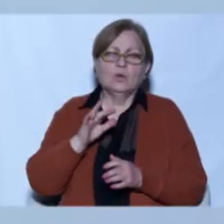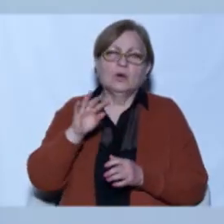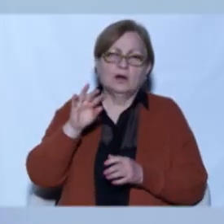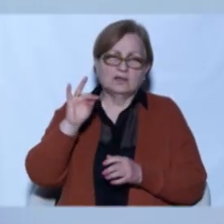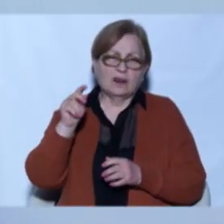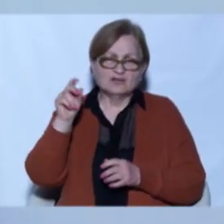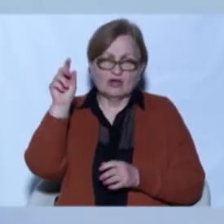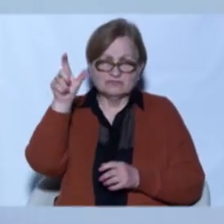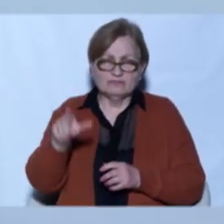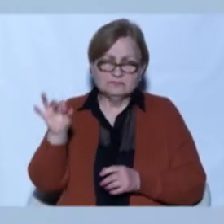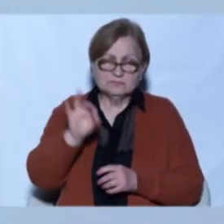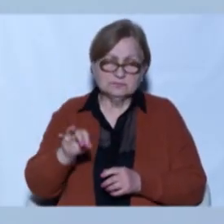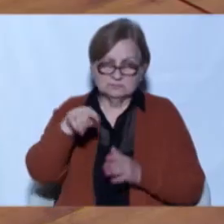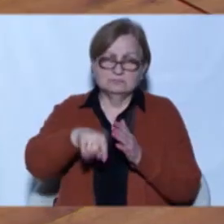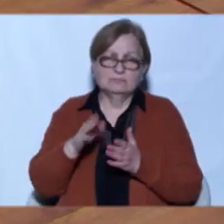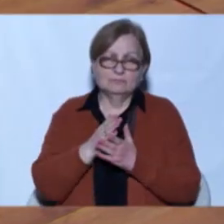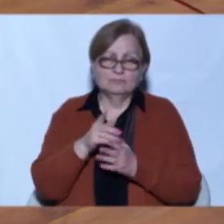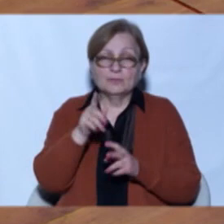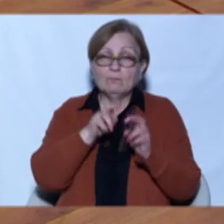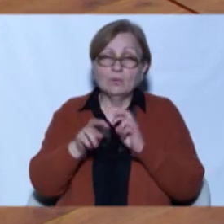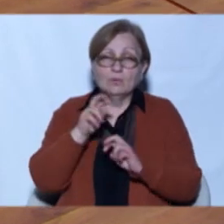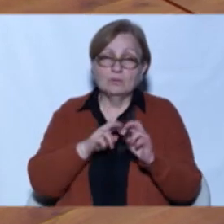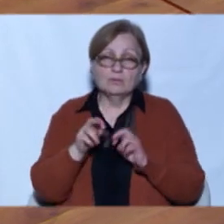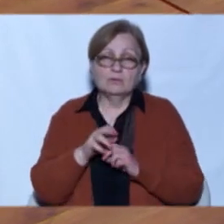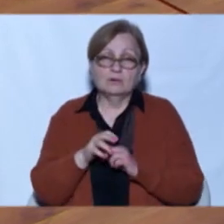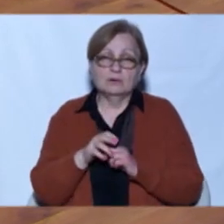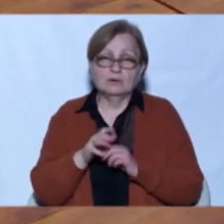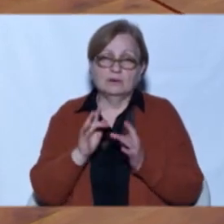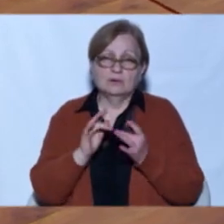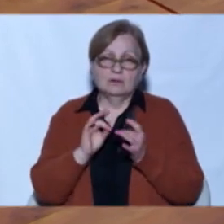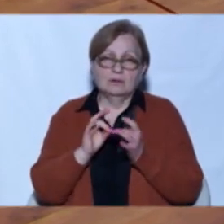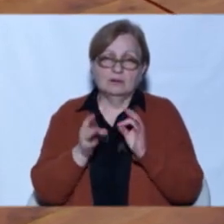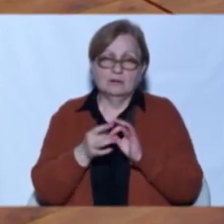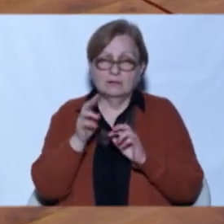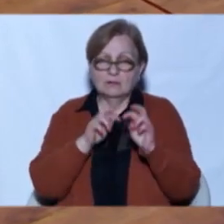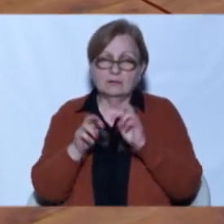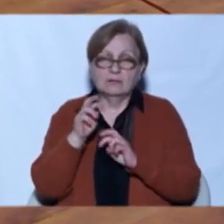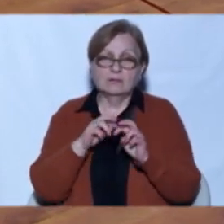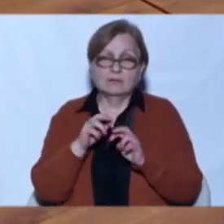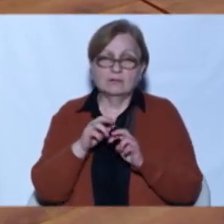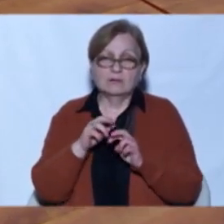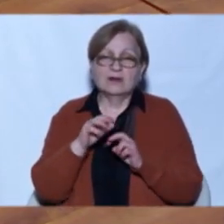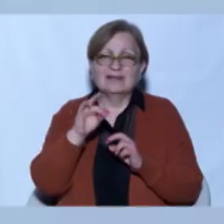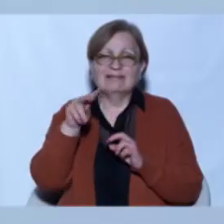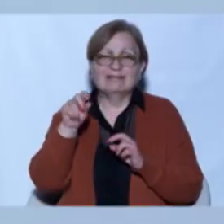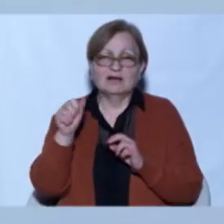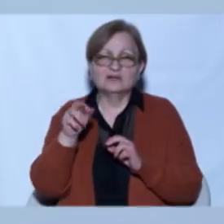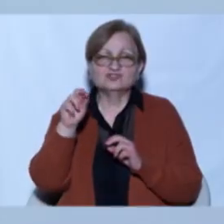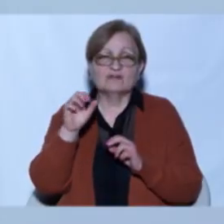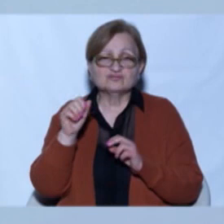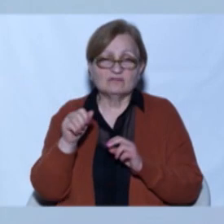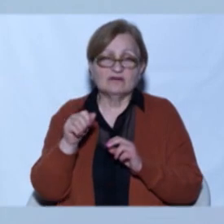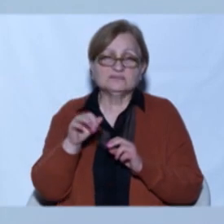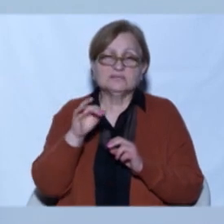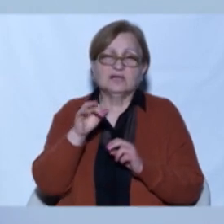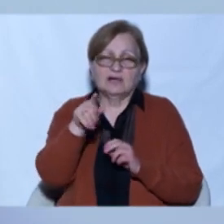ასევე გირჩევ რომ მოძებნო ინტერნეტით საძიებო ველში ჩაწერო ილია ჭავჭავაძე აკამორჩილაძე და